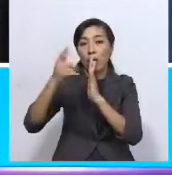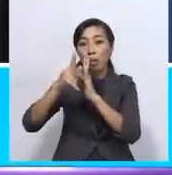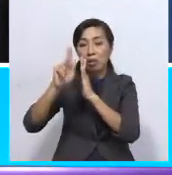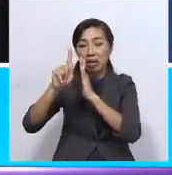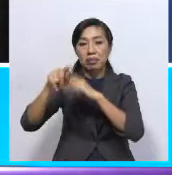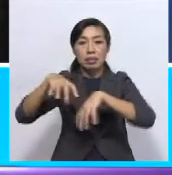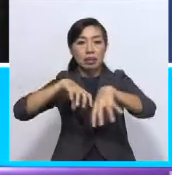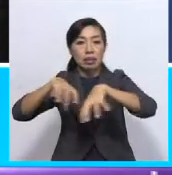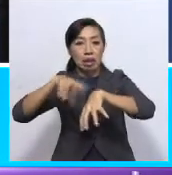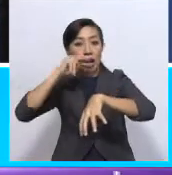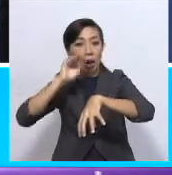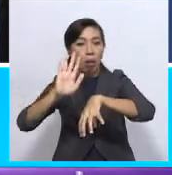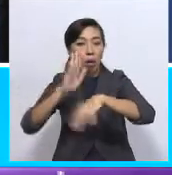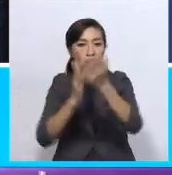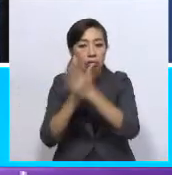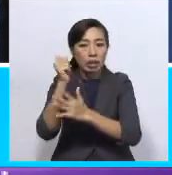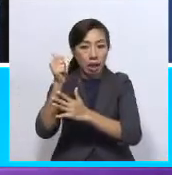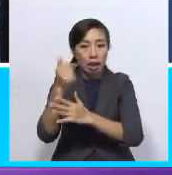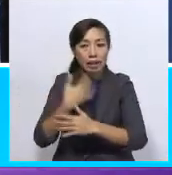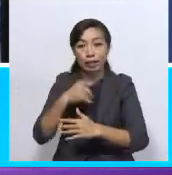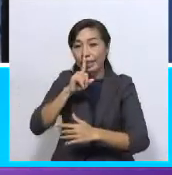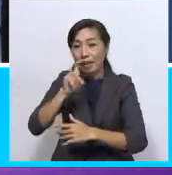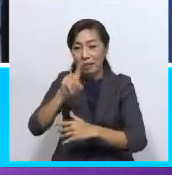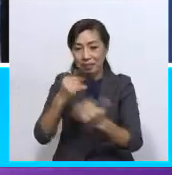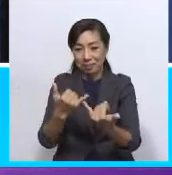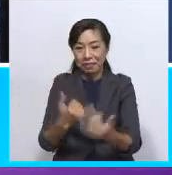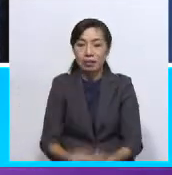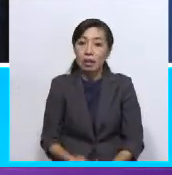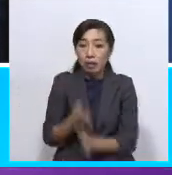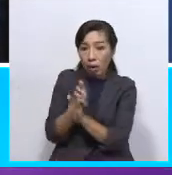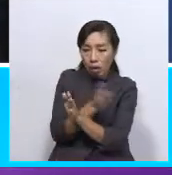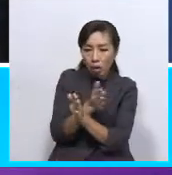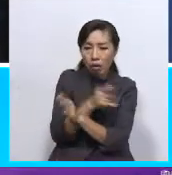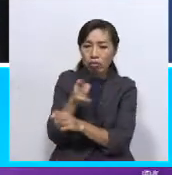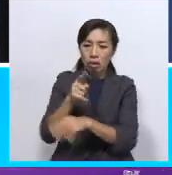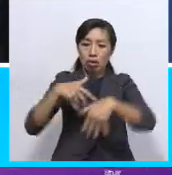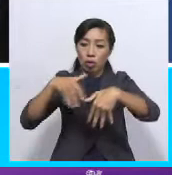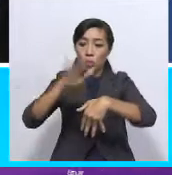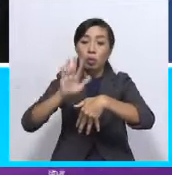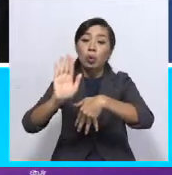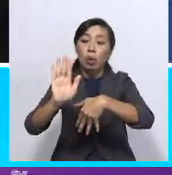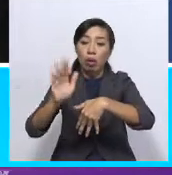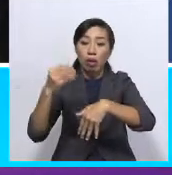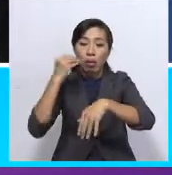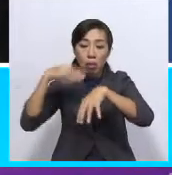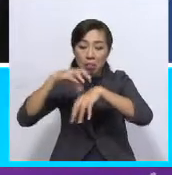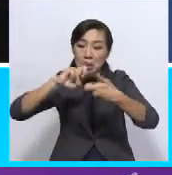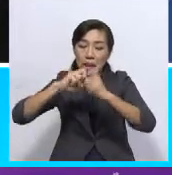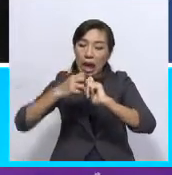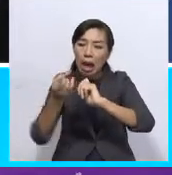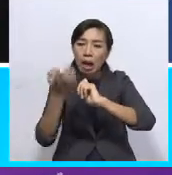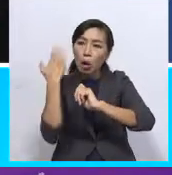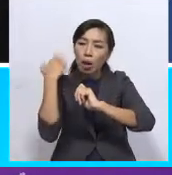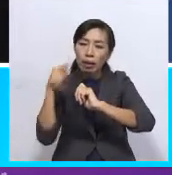ดการน้ำในพื้นที่จนประสบผลสำเร็จนะครับเดี๋ยวเราจะมาพูดคุยกันครับก่อนหน้านี้ครับที่ในพื้นที่ของพี่ในหมู่บ้านของพี่มีการประสบปัญหาอะไรบ้างครับ